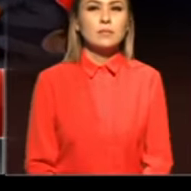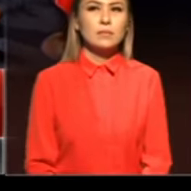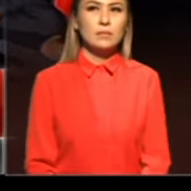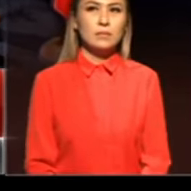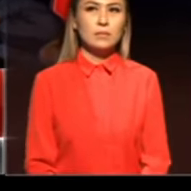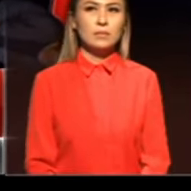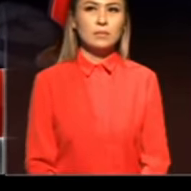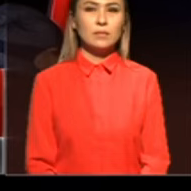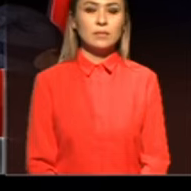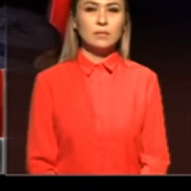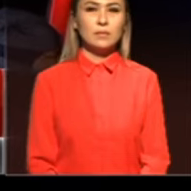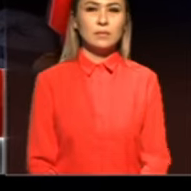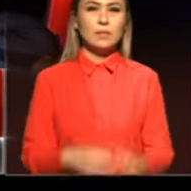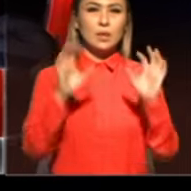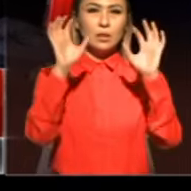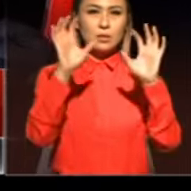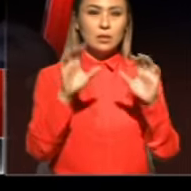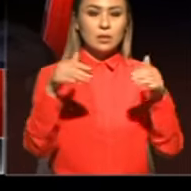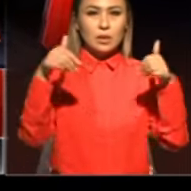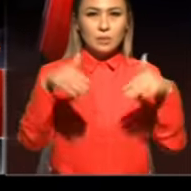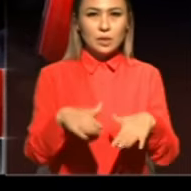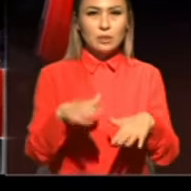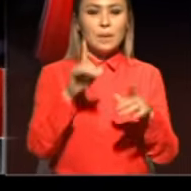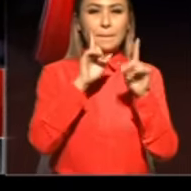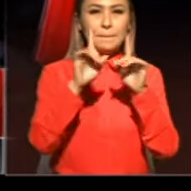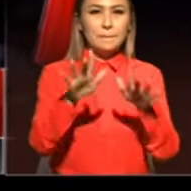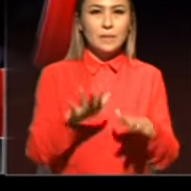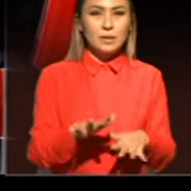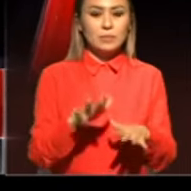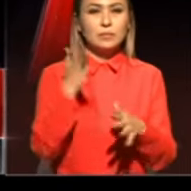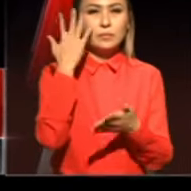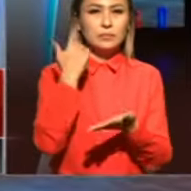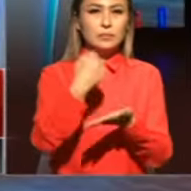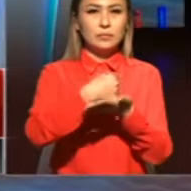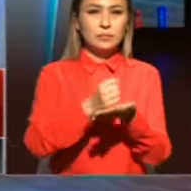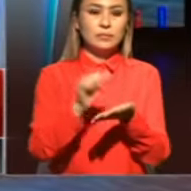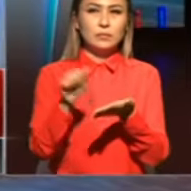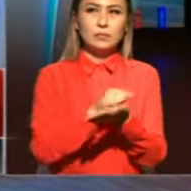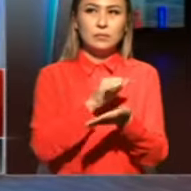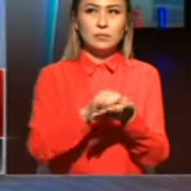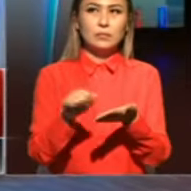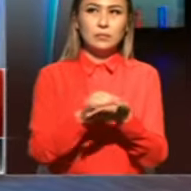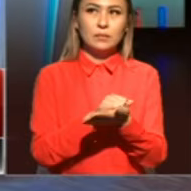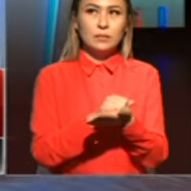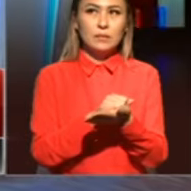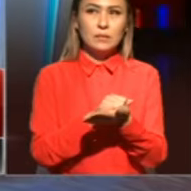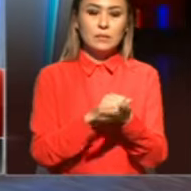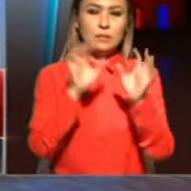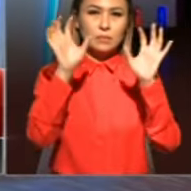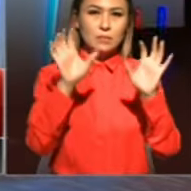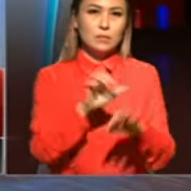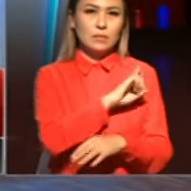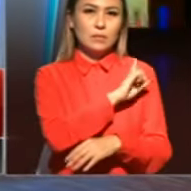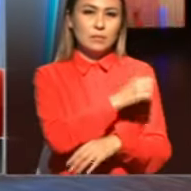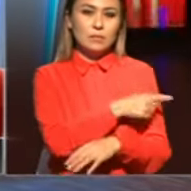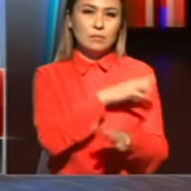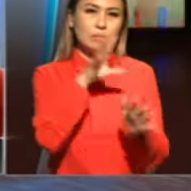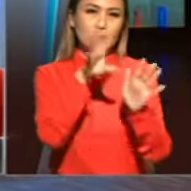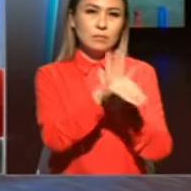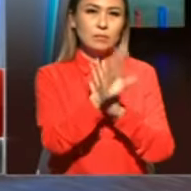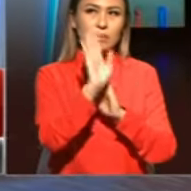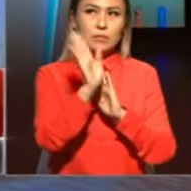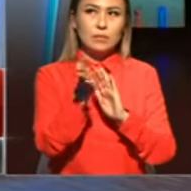ойлаймын. Бірақ заңды қабылдайтын парламент қой. Енді ратификацияланған құжат ол заңды күшке енеді.